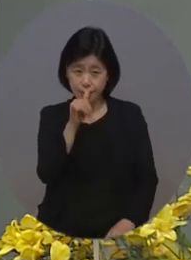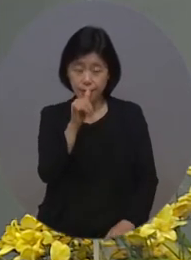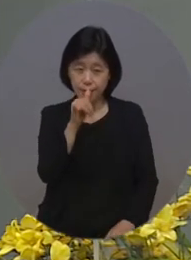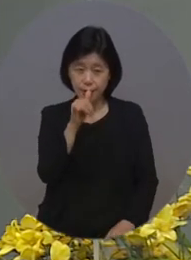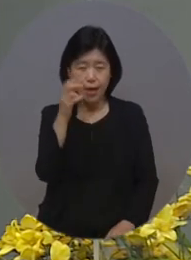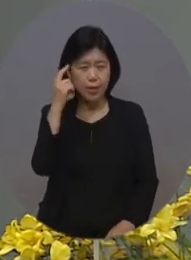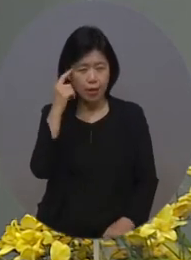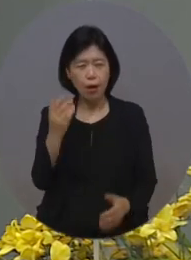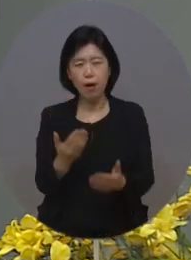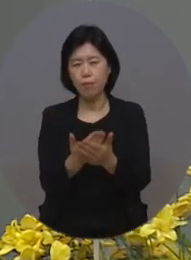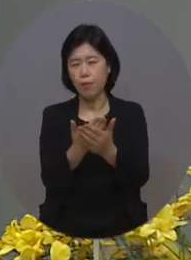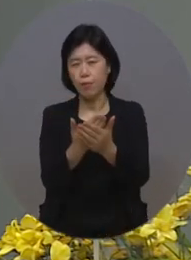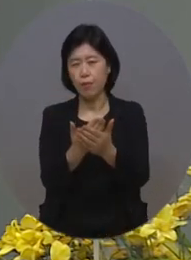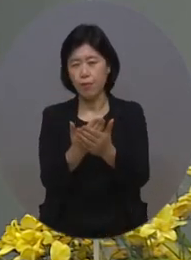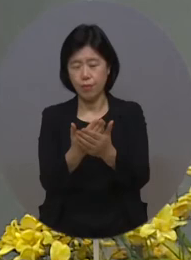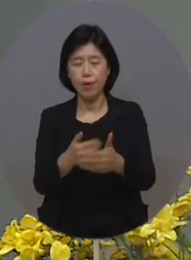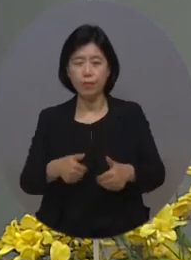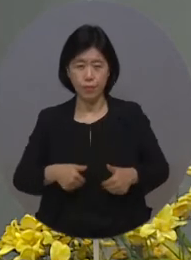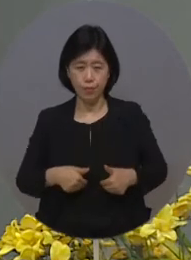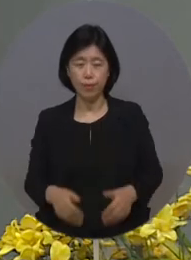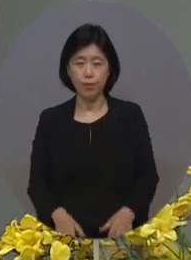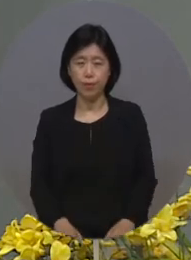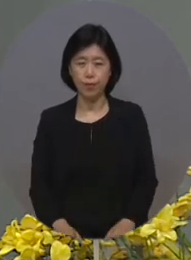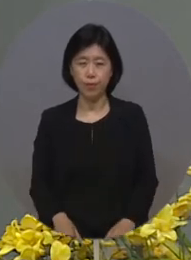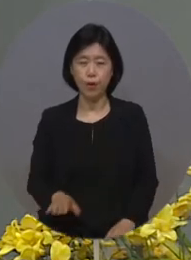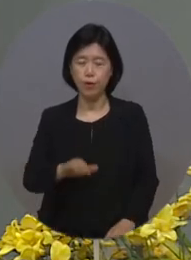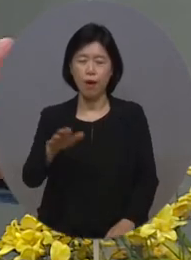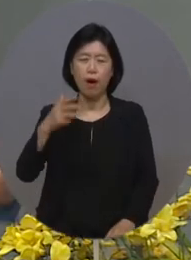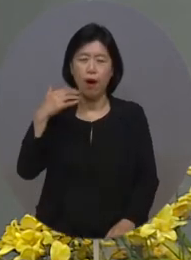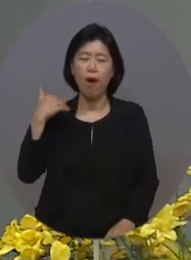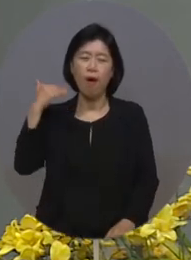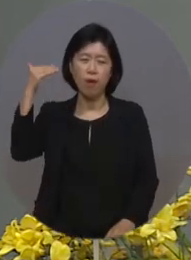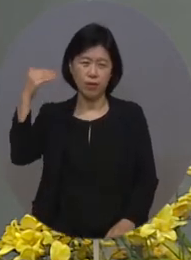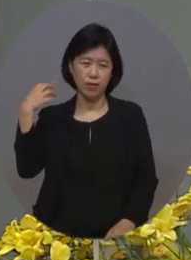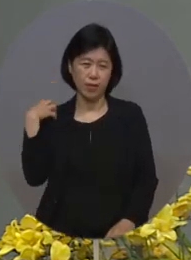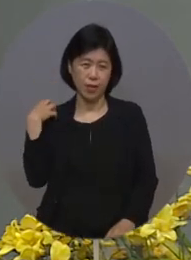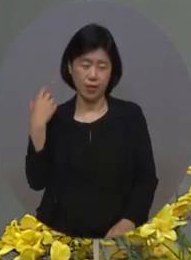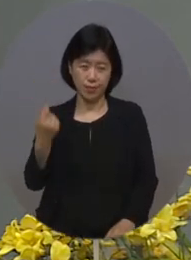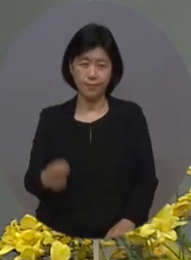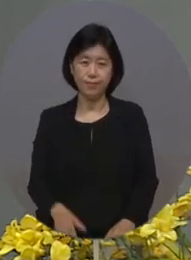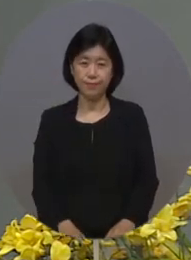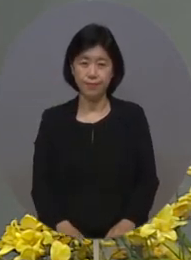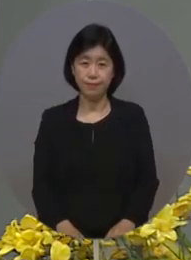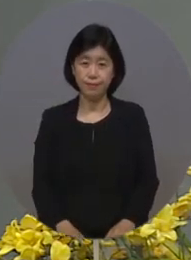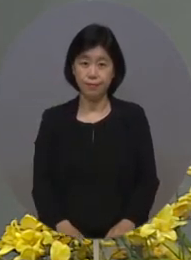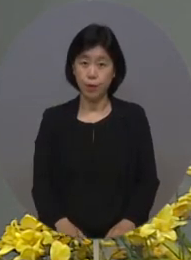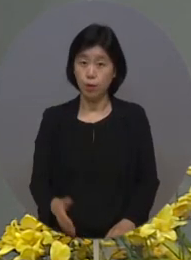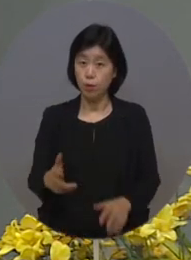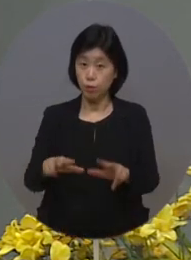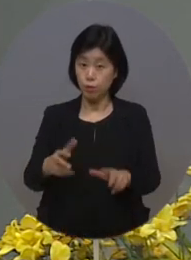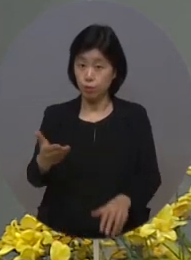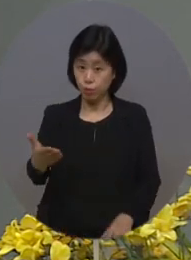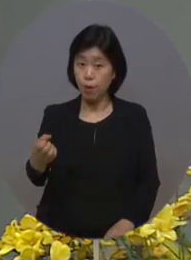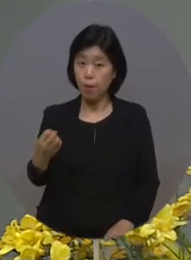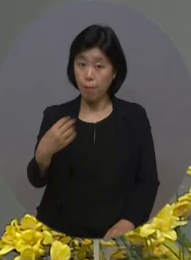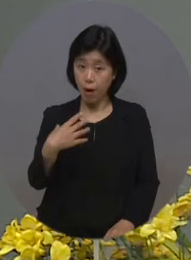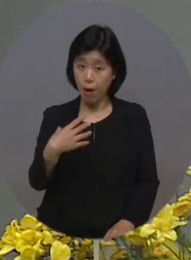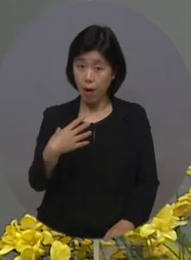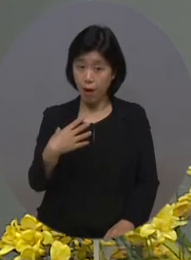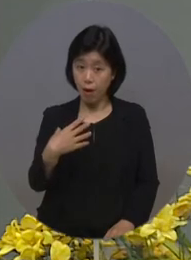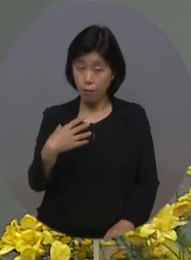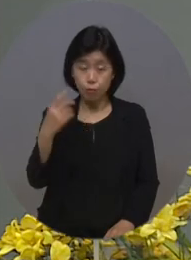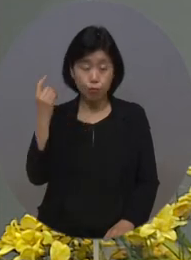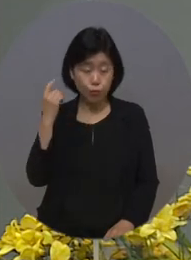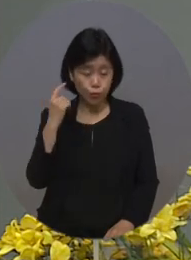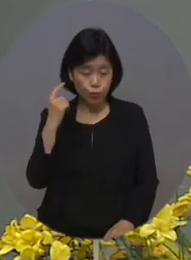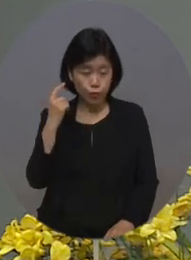또 앞에 가는 분들이 이끌어 줘야 된다는 거죠 그러니까 저는 이 어디 사니 얘기 바지 들어보니까 오늘 그런 부분들이 공감이